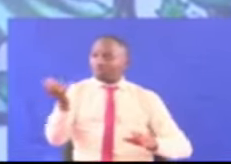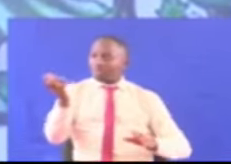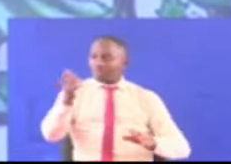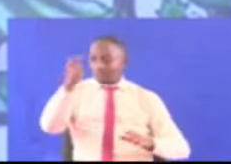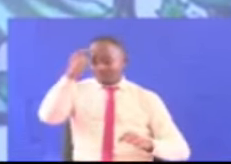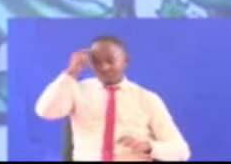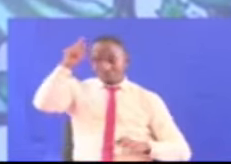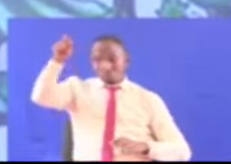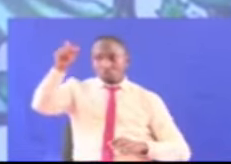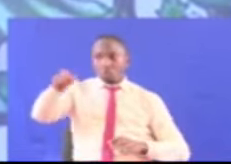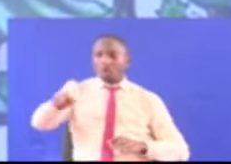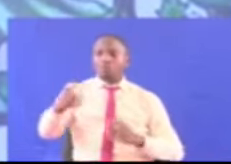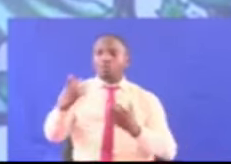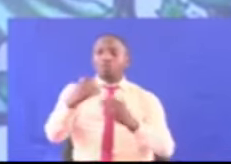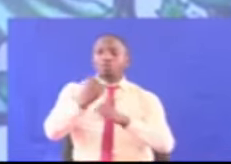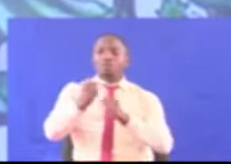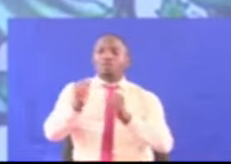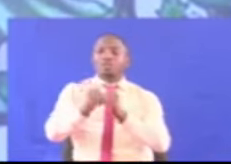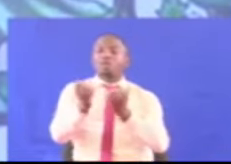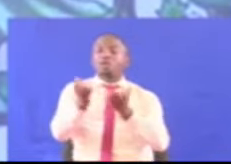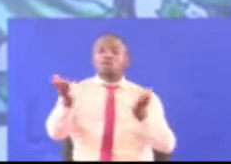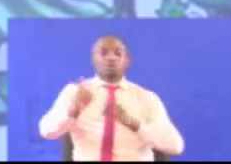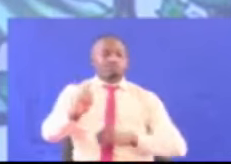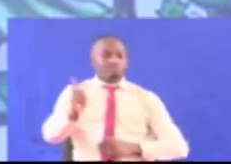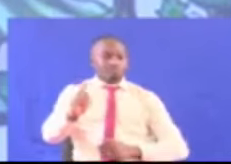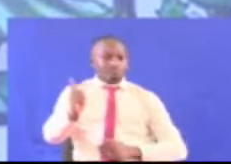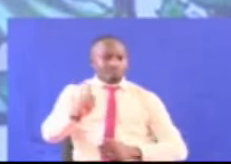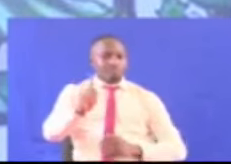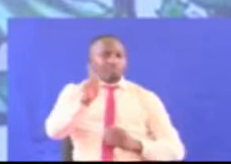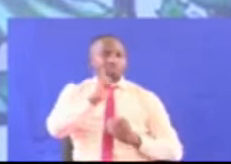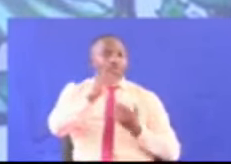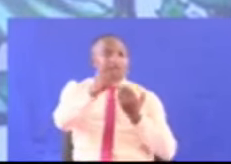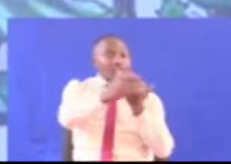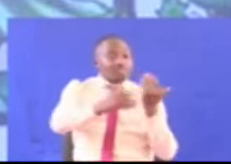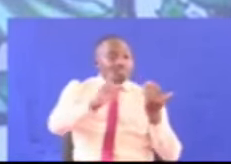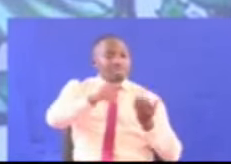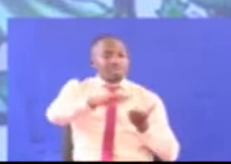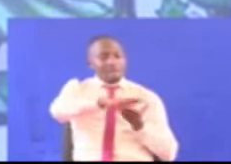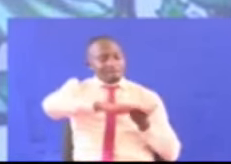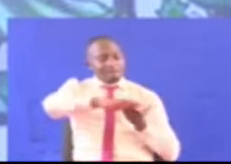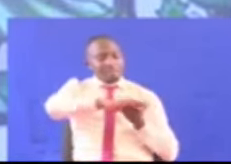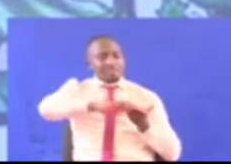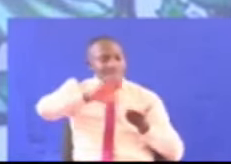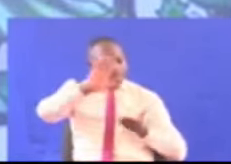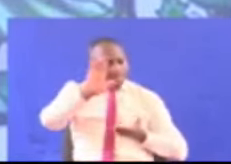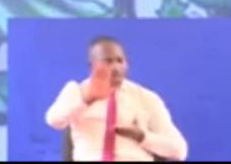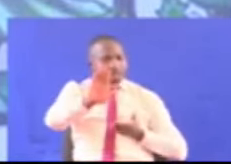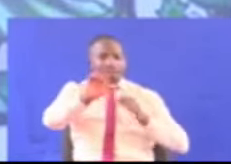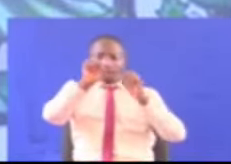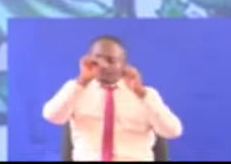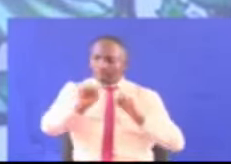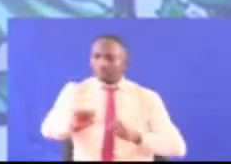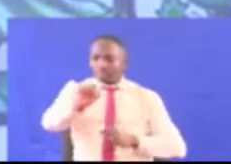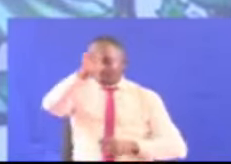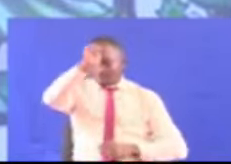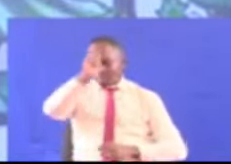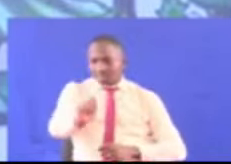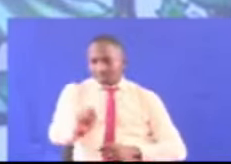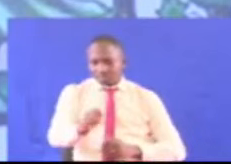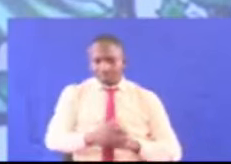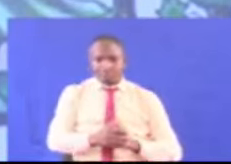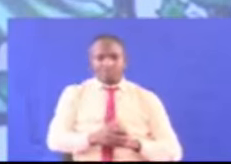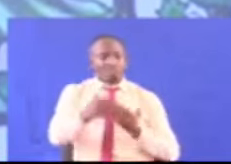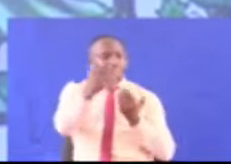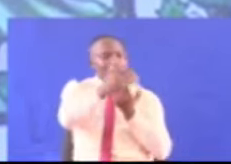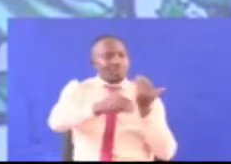kwingine basi watu wanaweza kufanya jambo lolote. Hapana. Kila nchi ina misingi ambayo lazima iheshimiwe. Na hata